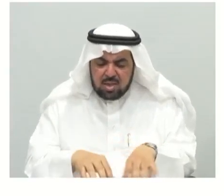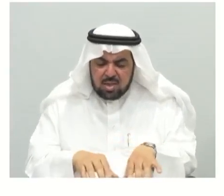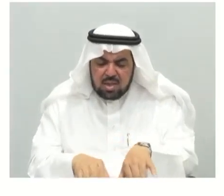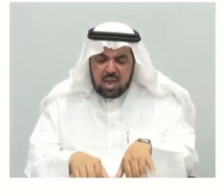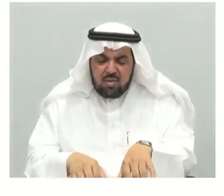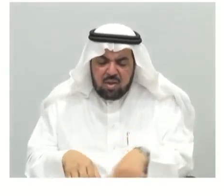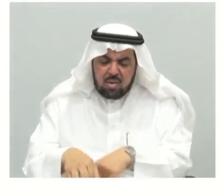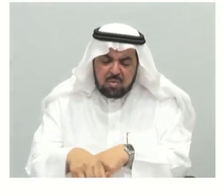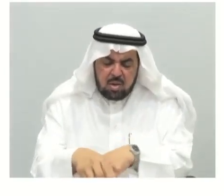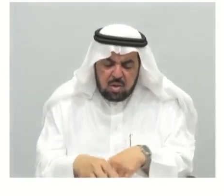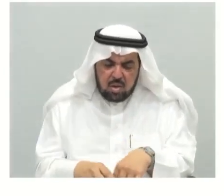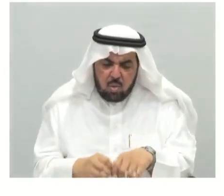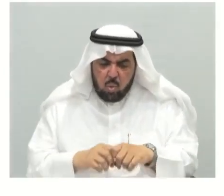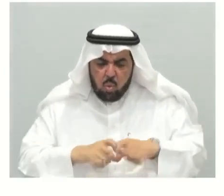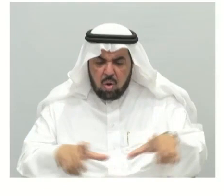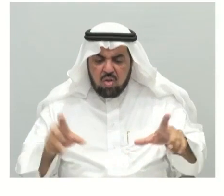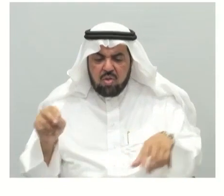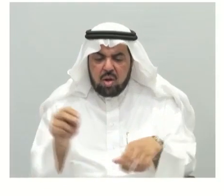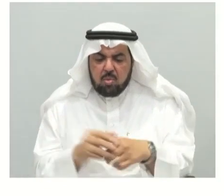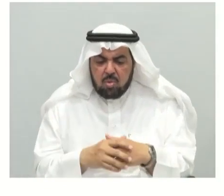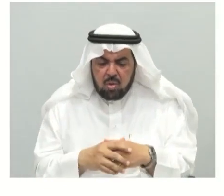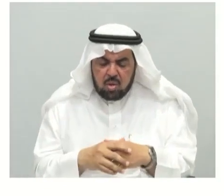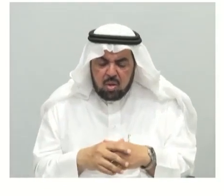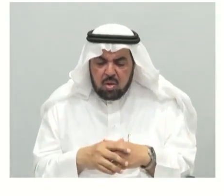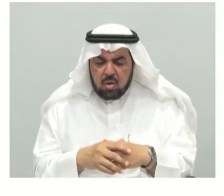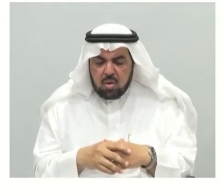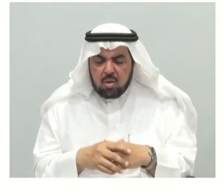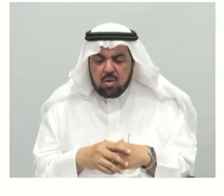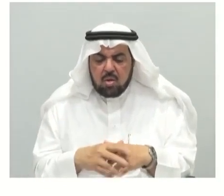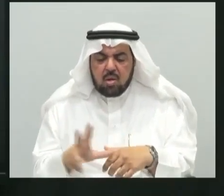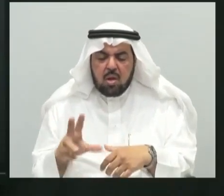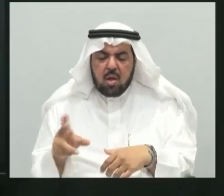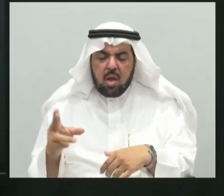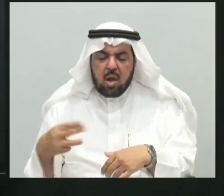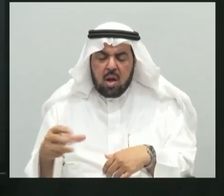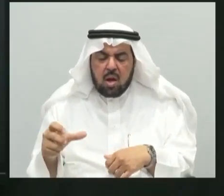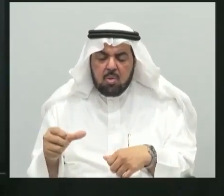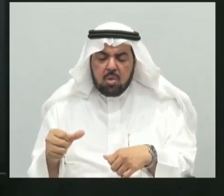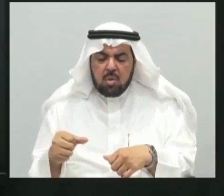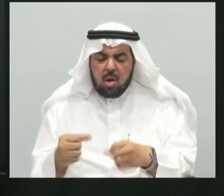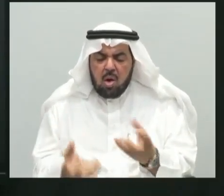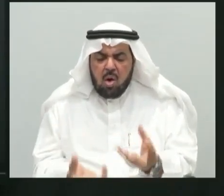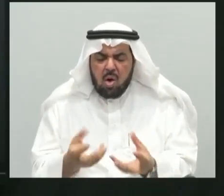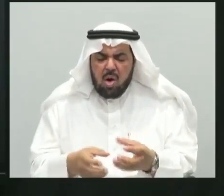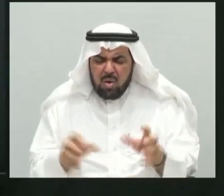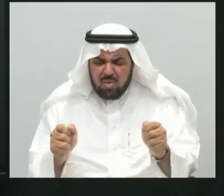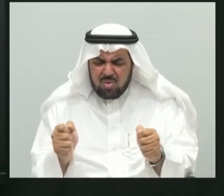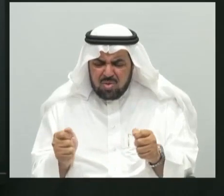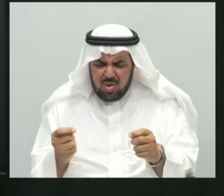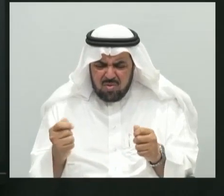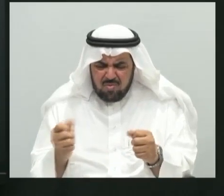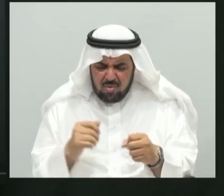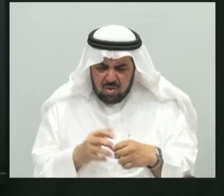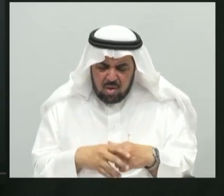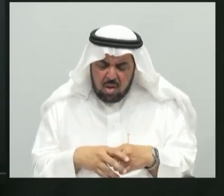النموذج وصف هذا النموذج نلاحظ ان العنكبوت يعيش في البيئه الحاره الجافه في هذا السؤال ومع